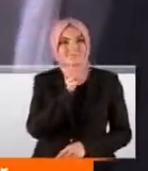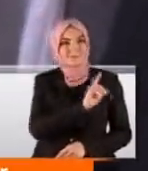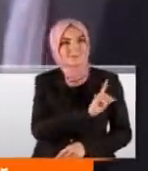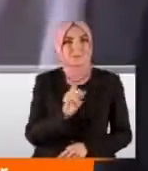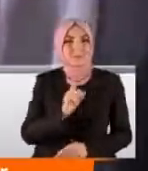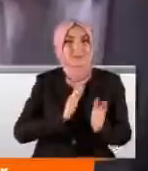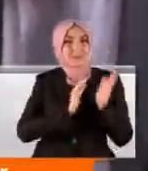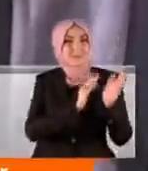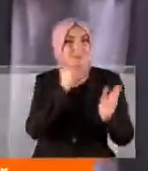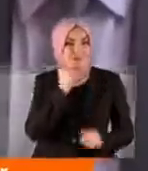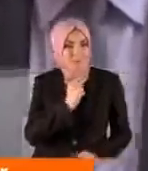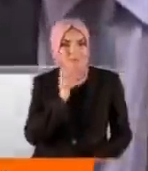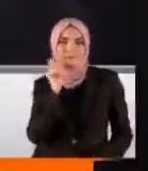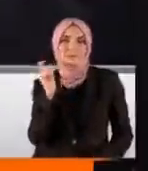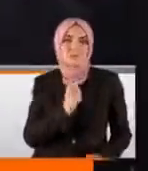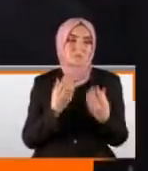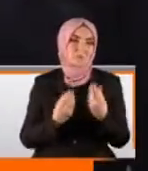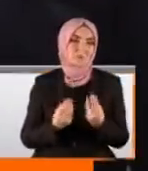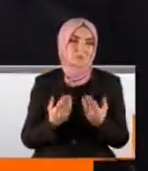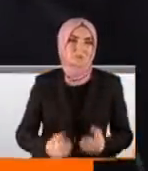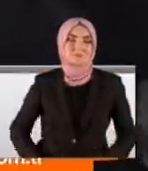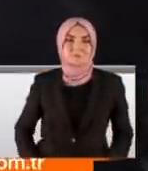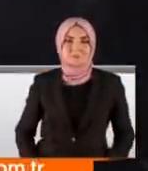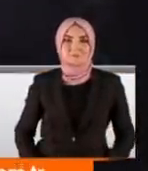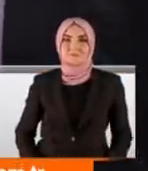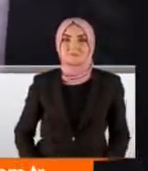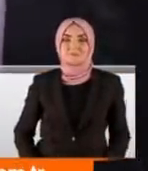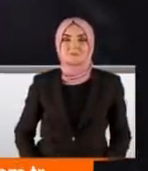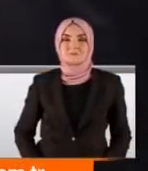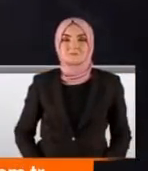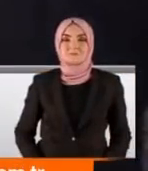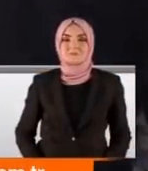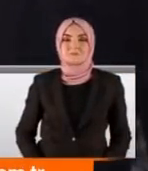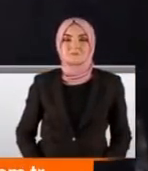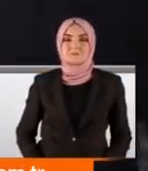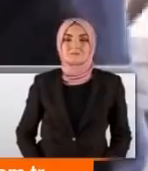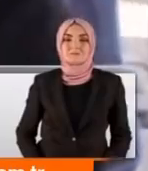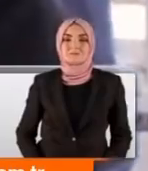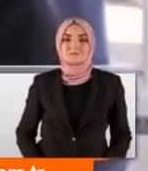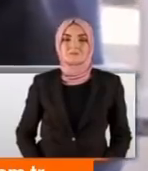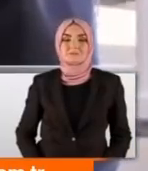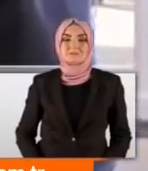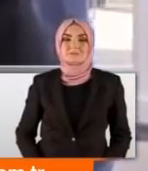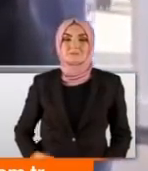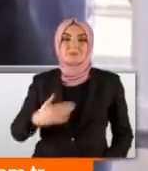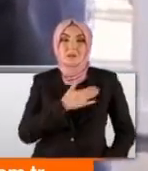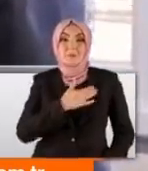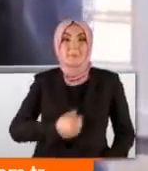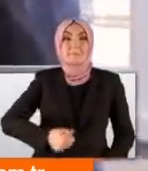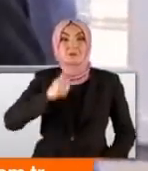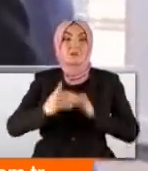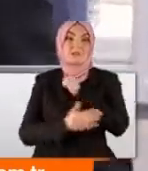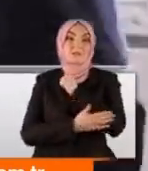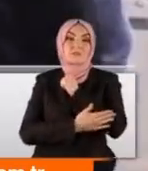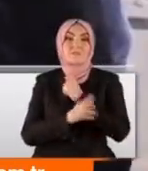olarak buyurun. Sana da kullanıyorum. Buyurun. Beni de küstün yani. Şu anda başkan kim olacak diye falan konuşmuyoruz hocam, anladın mı? Şimdi başka bir şey konuşuyoruz. CHP Genel Başkan